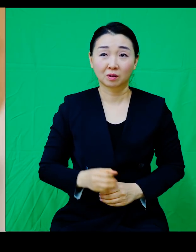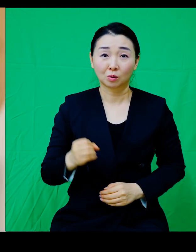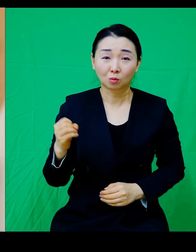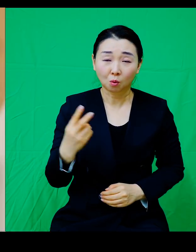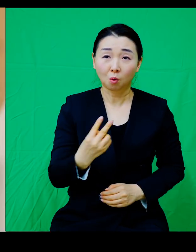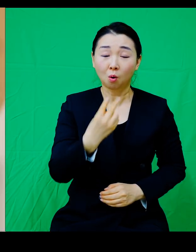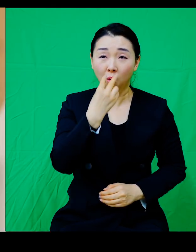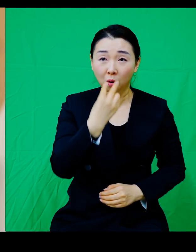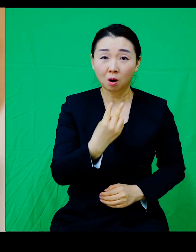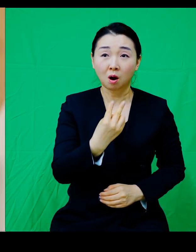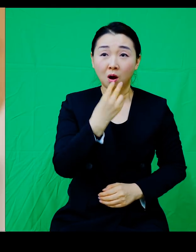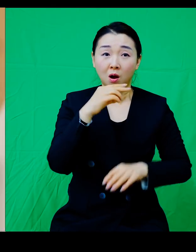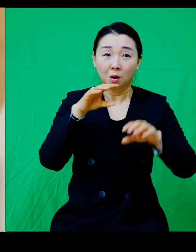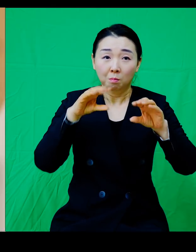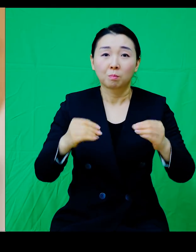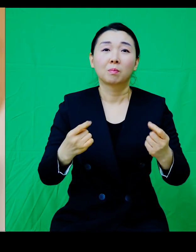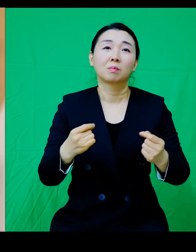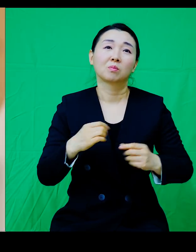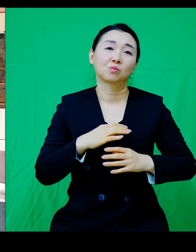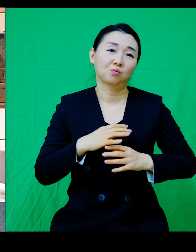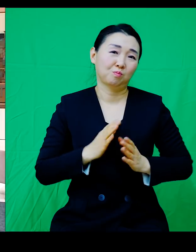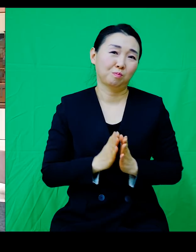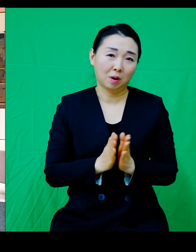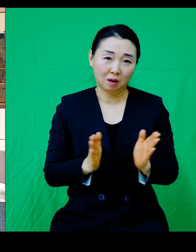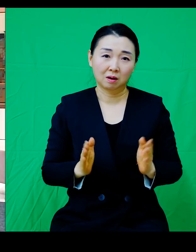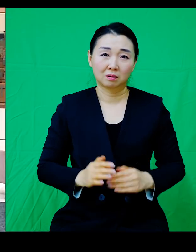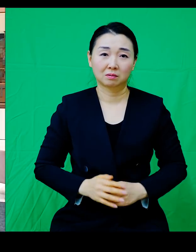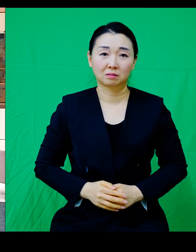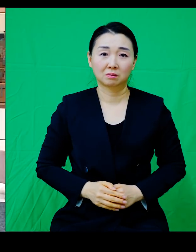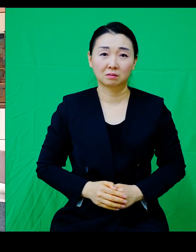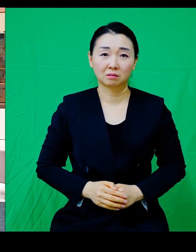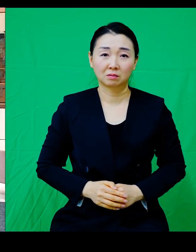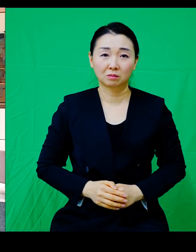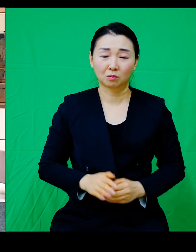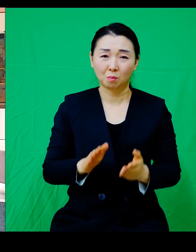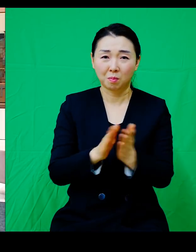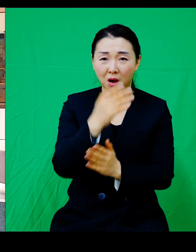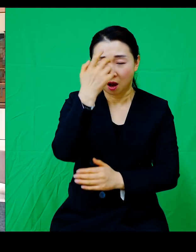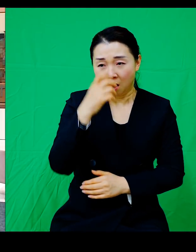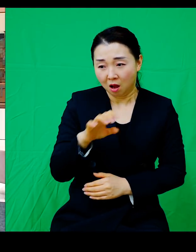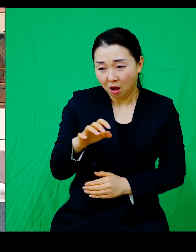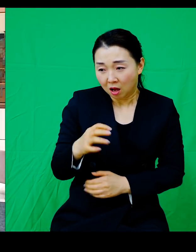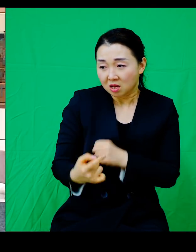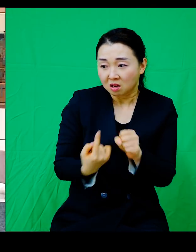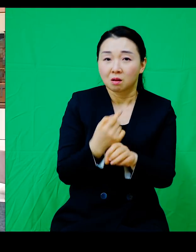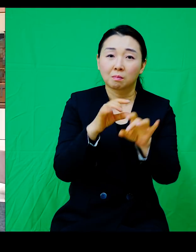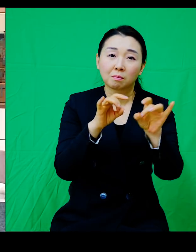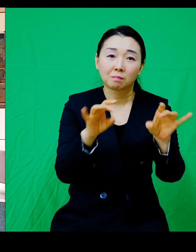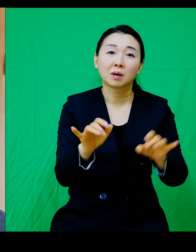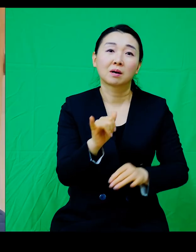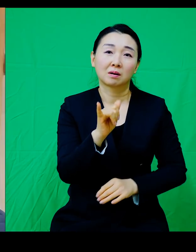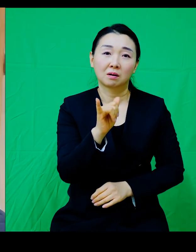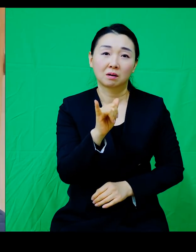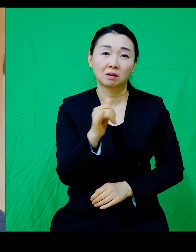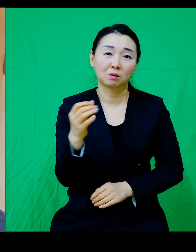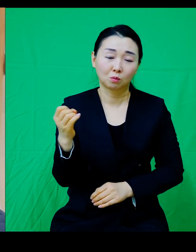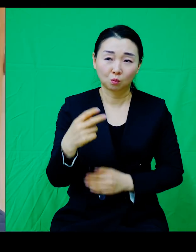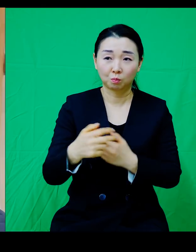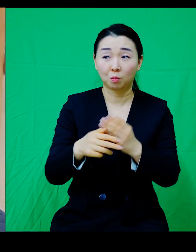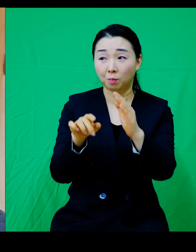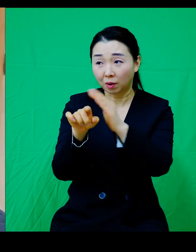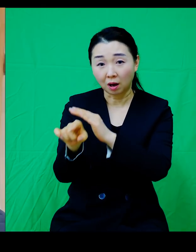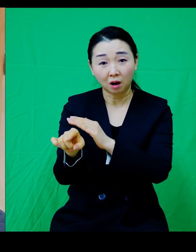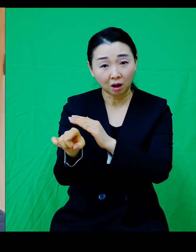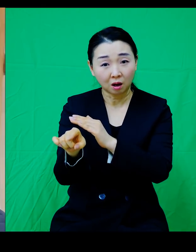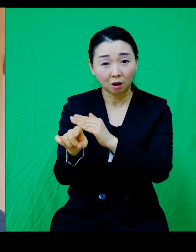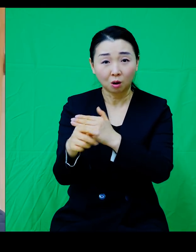그러다가 막 이렇게 호흡이 멈출 것 같은 두려움이 막 엄습을 해와요. 네. 근데 그렇게 열성 경련을 1년 단위로 하다가 이제